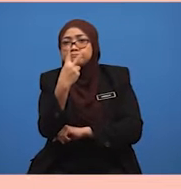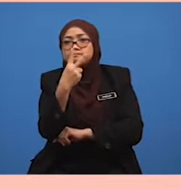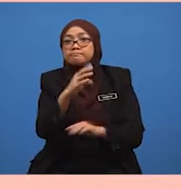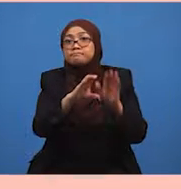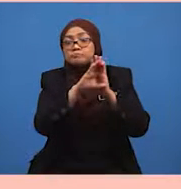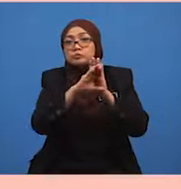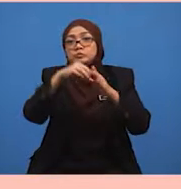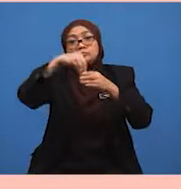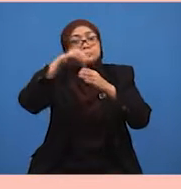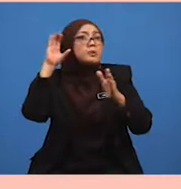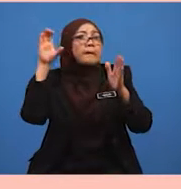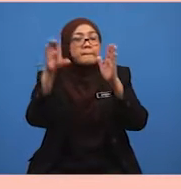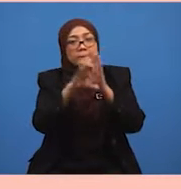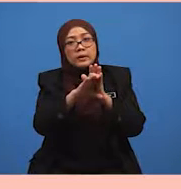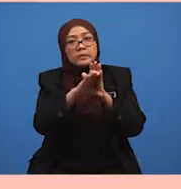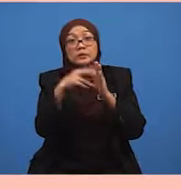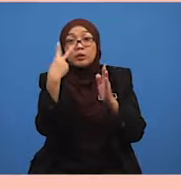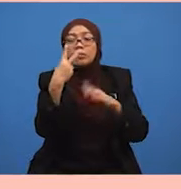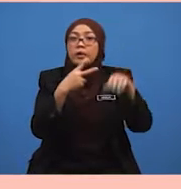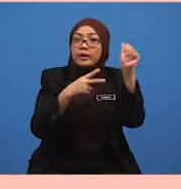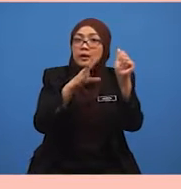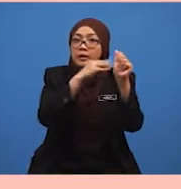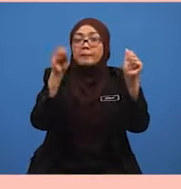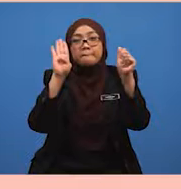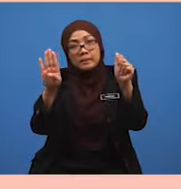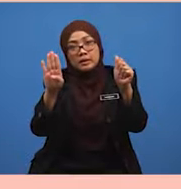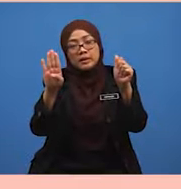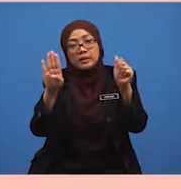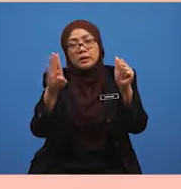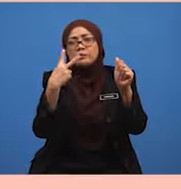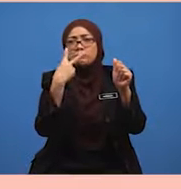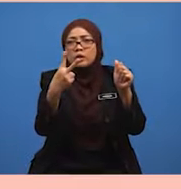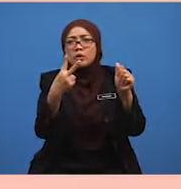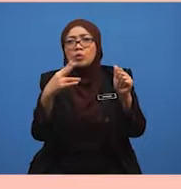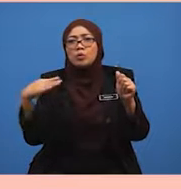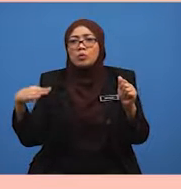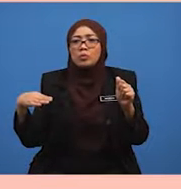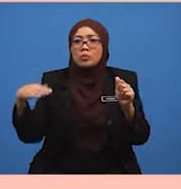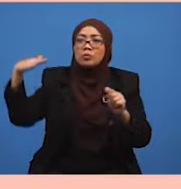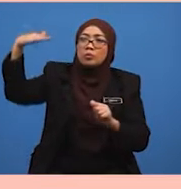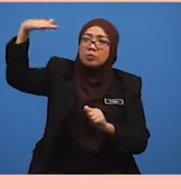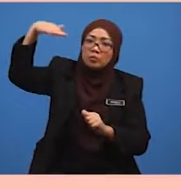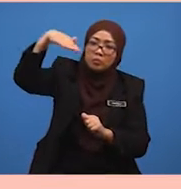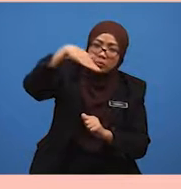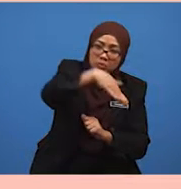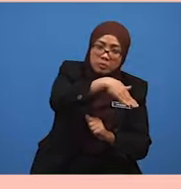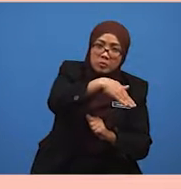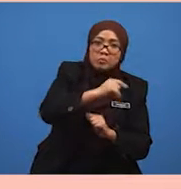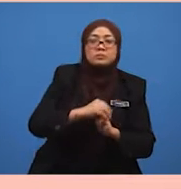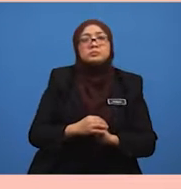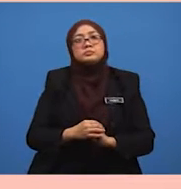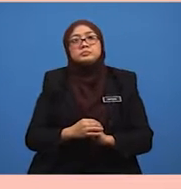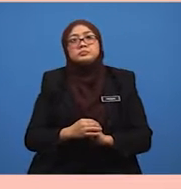Kedua-dua situasi A dan B menggunakan konsep sata condong. Antara dua situasi ini, yang